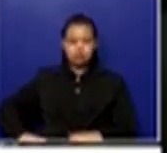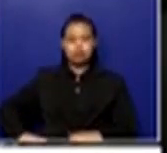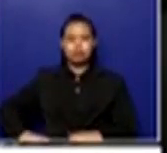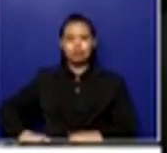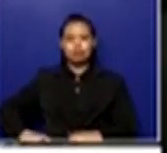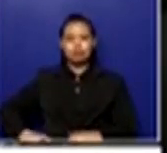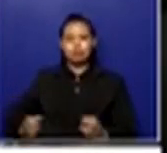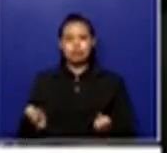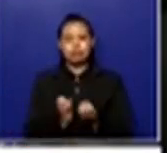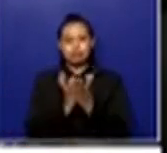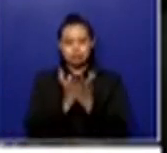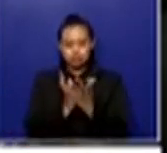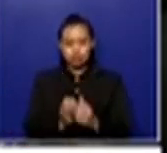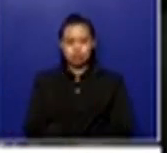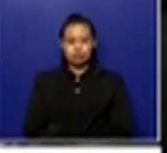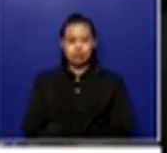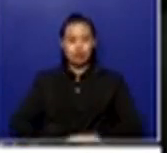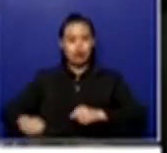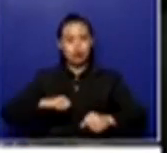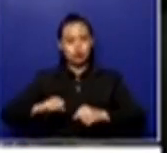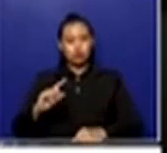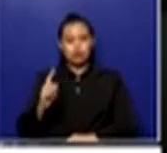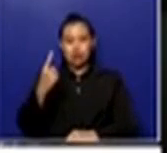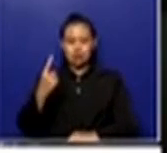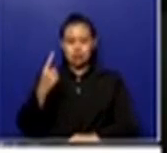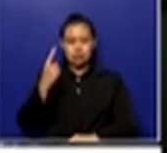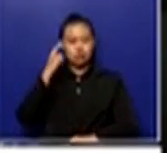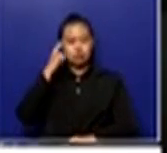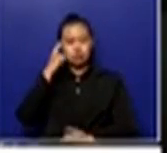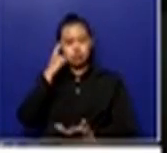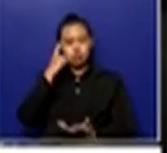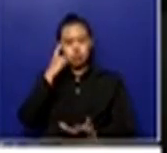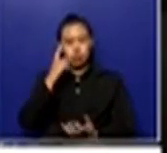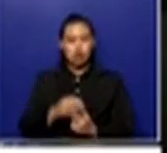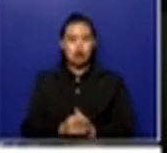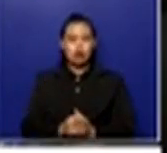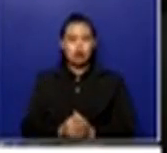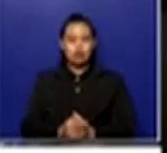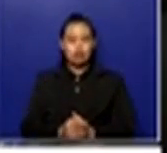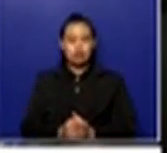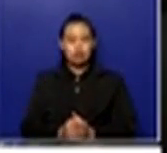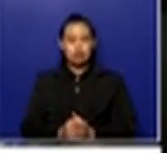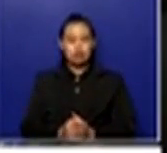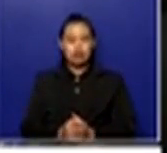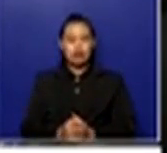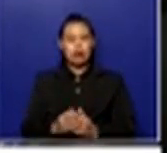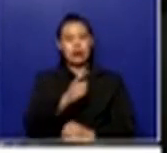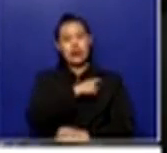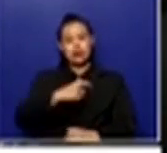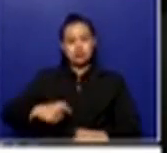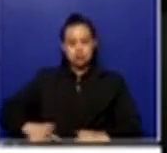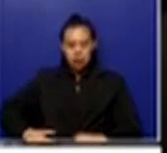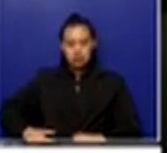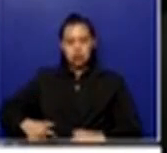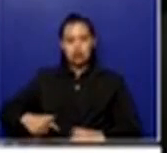ะครับเยาวชนรุ่นใหม่ๆนี้อาจจะไม่ทราบถึงพระมหากรุณาธิคุณของสถาบันที่มีต่อปวง